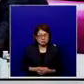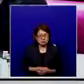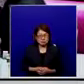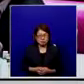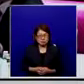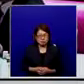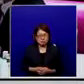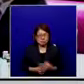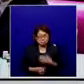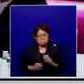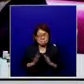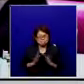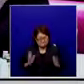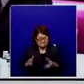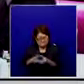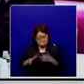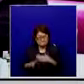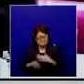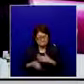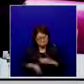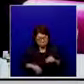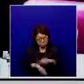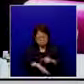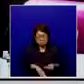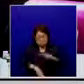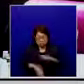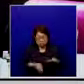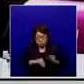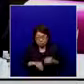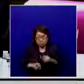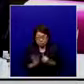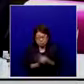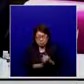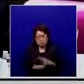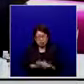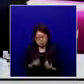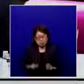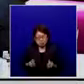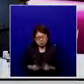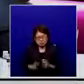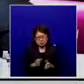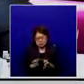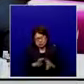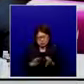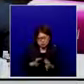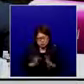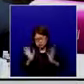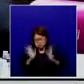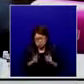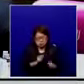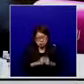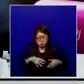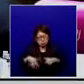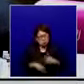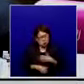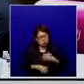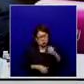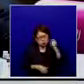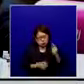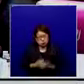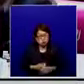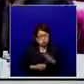ผมต้องขอบคุณทางพรรคนะครับที่เพิ่มให้อีก15นาทีไม่งั้นความมันๆเหล่านี้ประชาชนจะไม่ได้รับรู้เลยข้อเท็จจริงเหล่านี้จะไม่ได้ปรากฏ